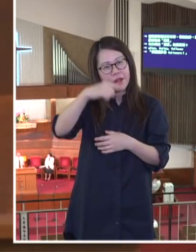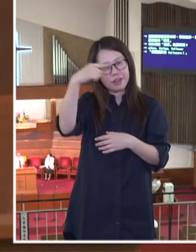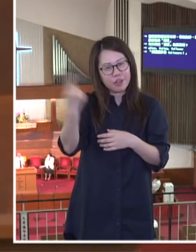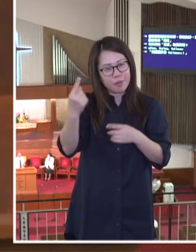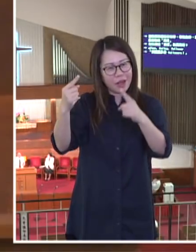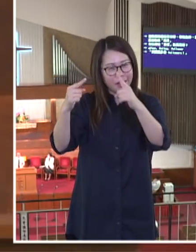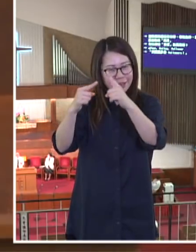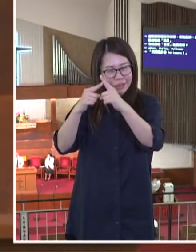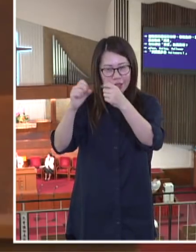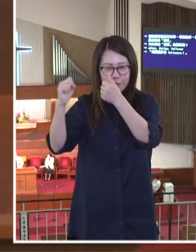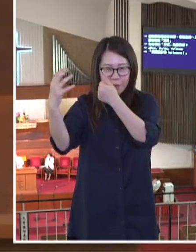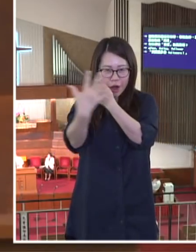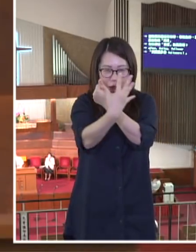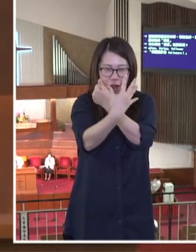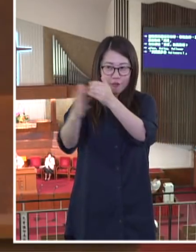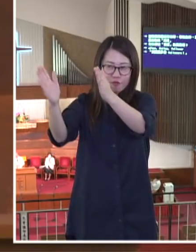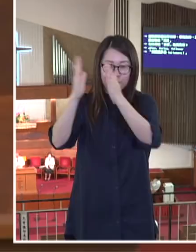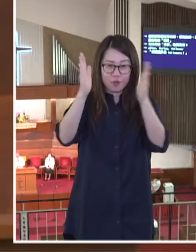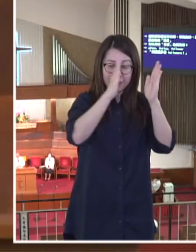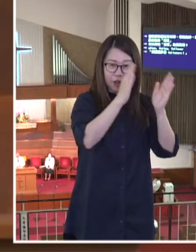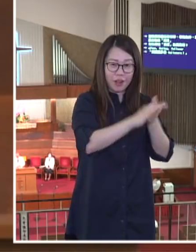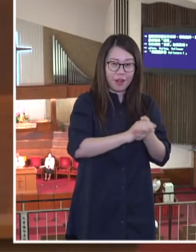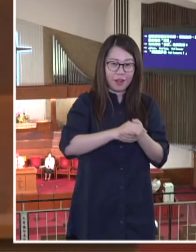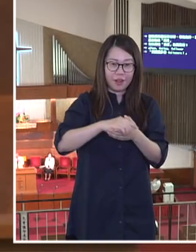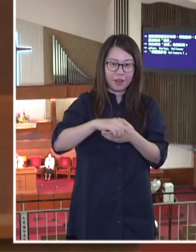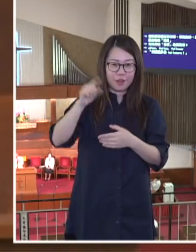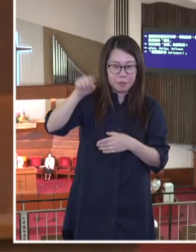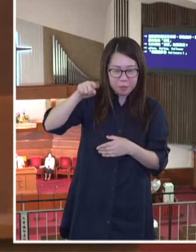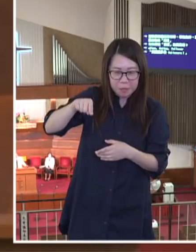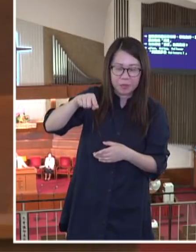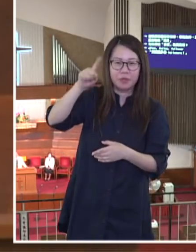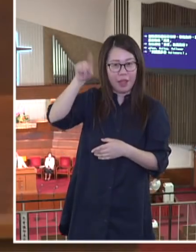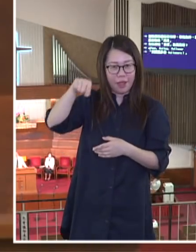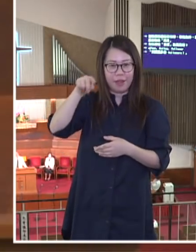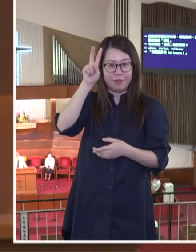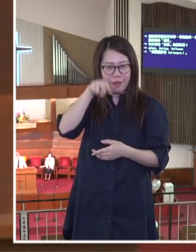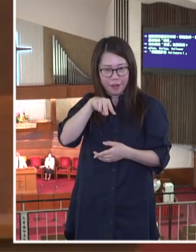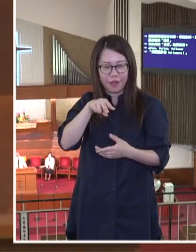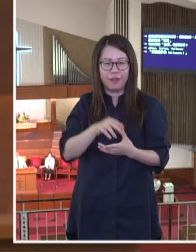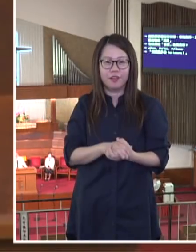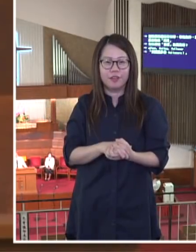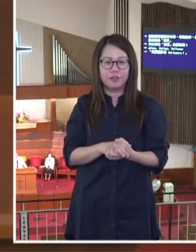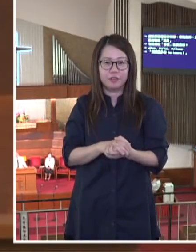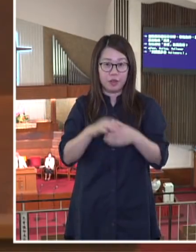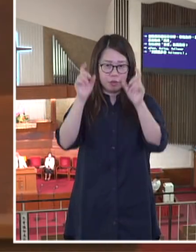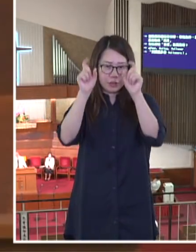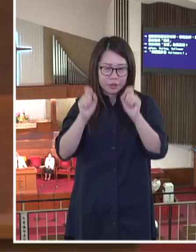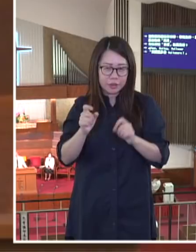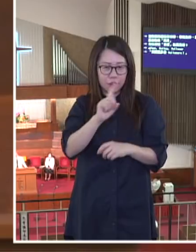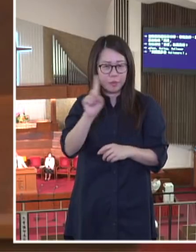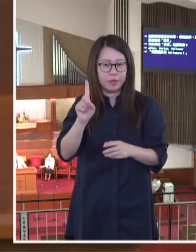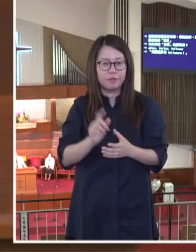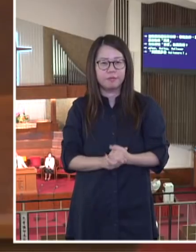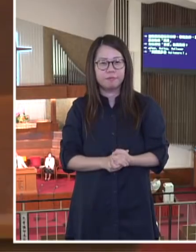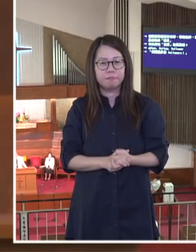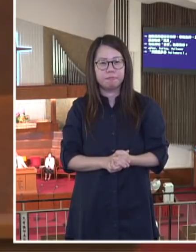10,000個 subscribers， 即係其實好少嘅啫。我相信嗬。但係其實我諗背後係乜嘢啊？其實有時我好想即係都即係有